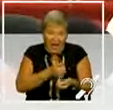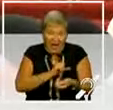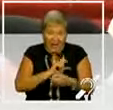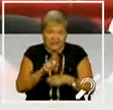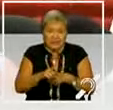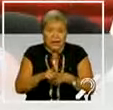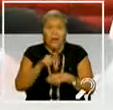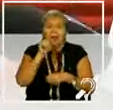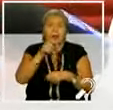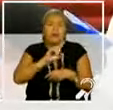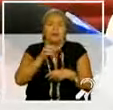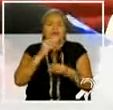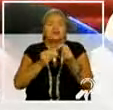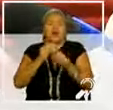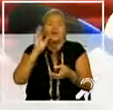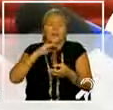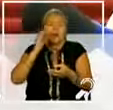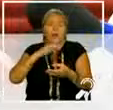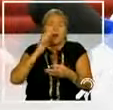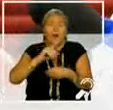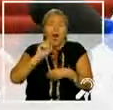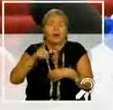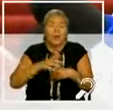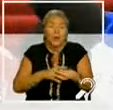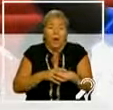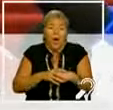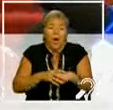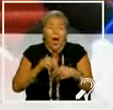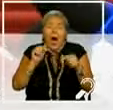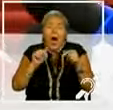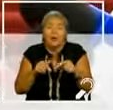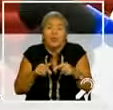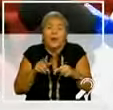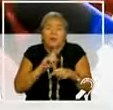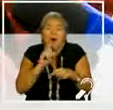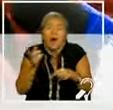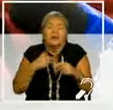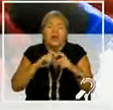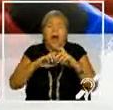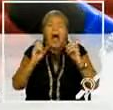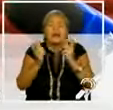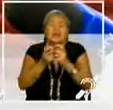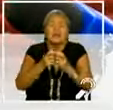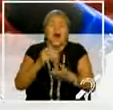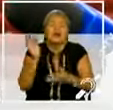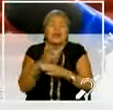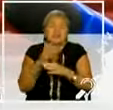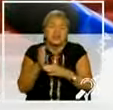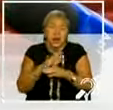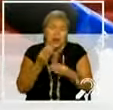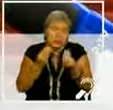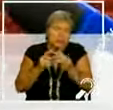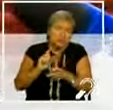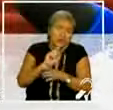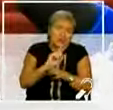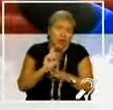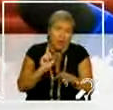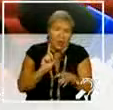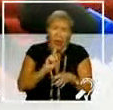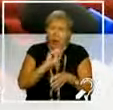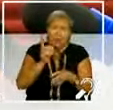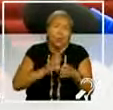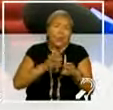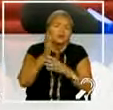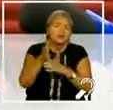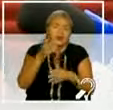e n o să jucăm tot timpul acolo noi acum că nu avem Național Arena Când va fi Național Arena nicio problemă Deci Să nu creadă că mergi